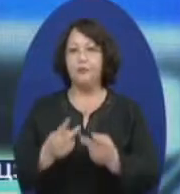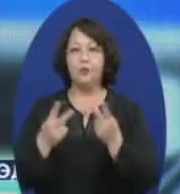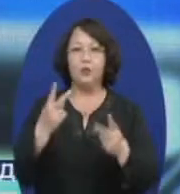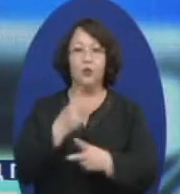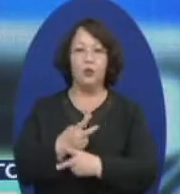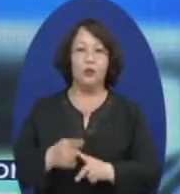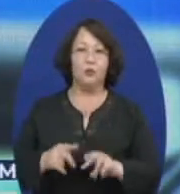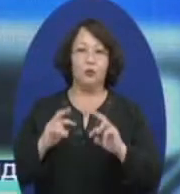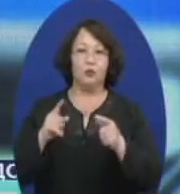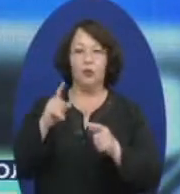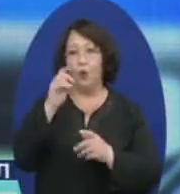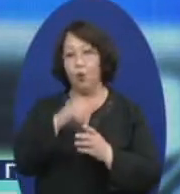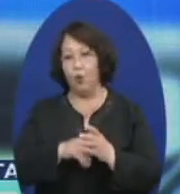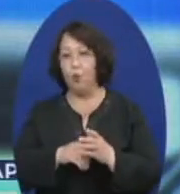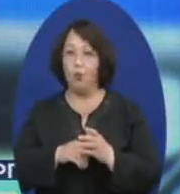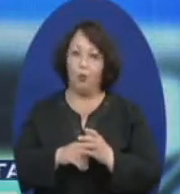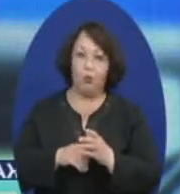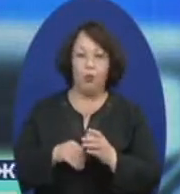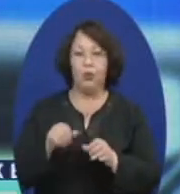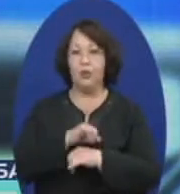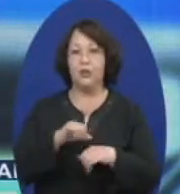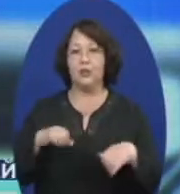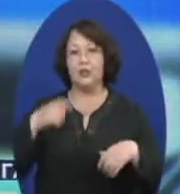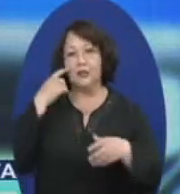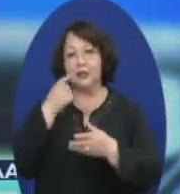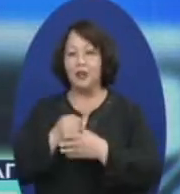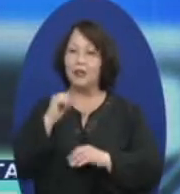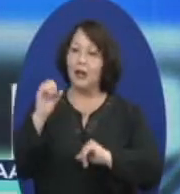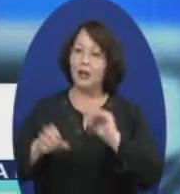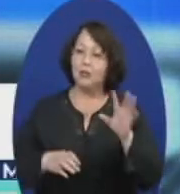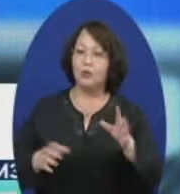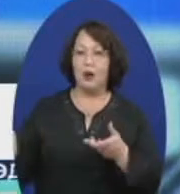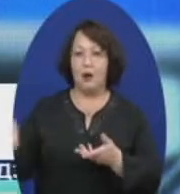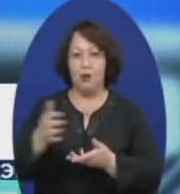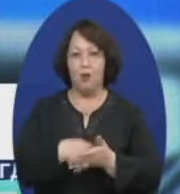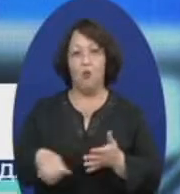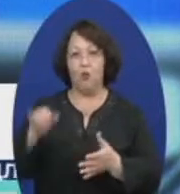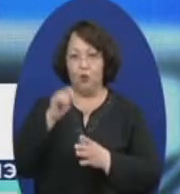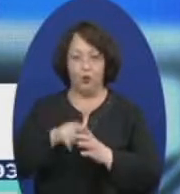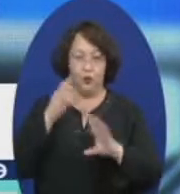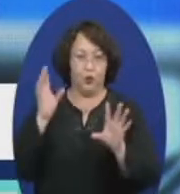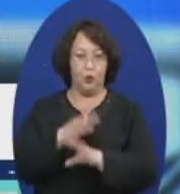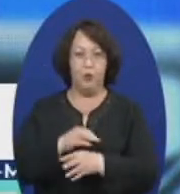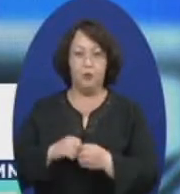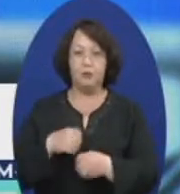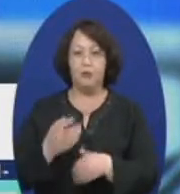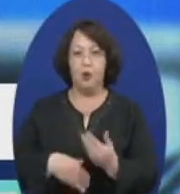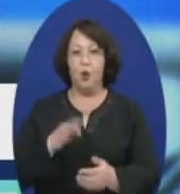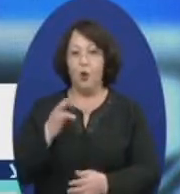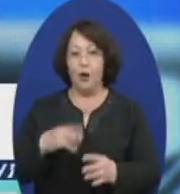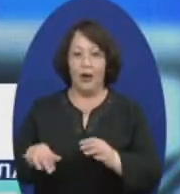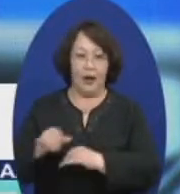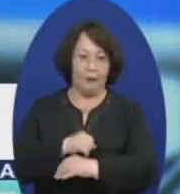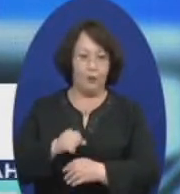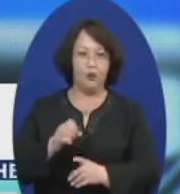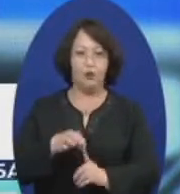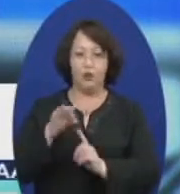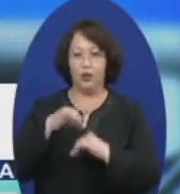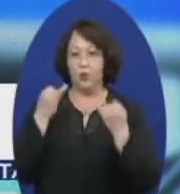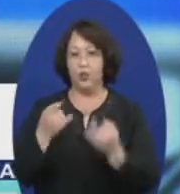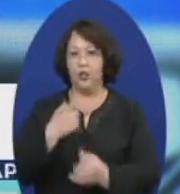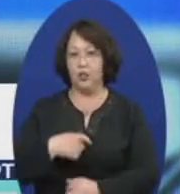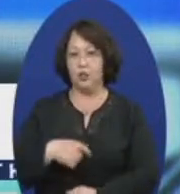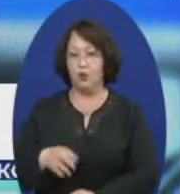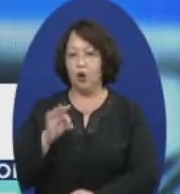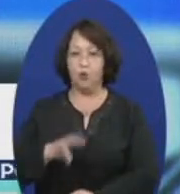Үндсэн хуулийн нэмэлт өөрчлөлт оруулах эсэх асуудлаараа ард нийтийн санд асуулгыг авах ажилд орон даяар өрнсөр байна. Өвөрхангай аймгаас сонгогдсон улсын хурлын гишүүд